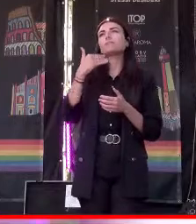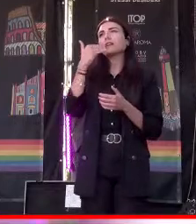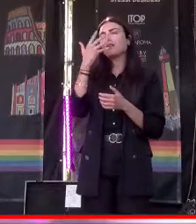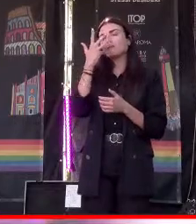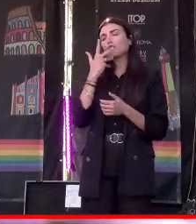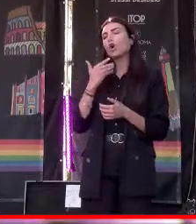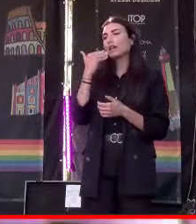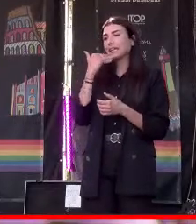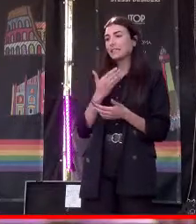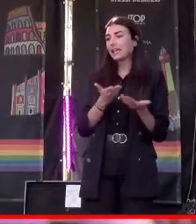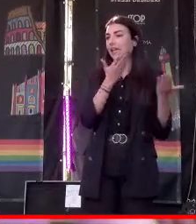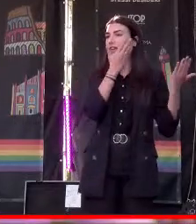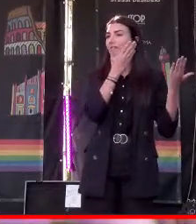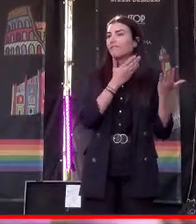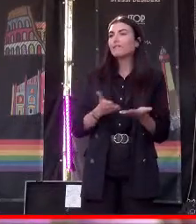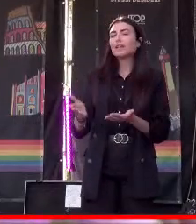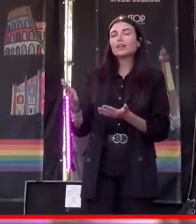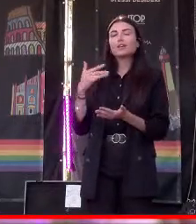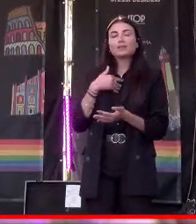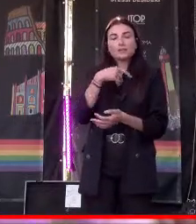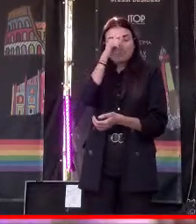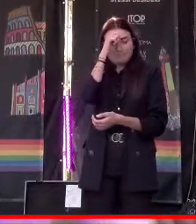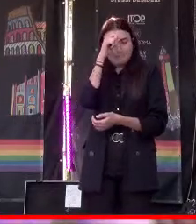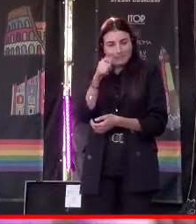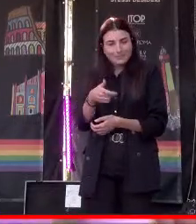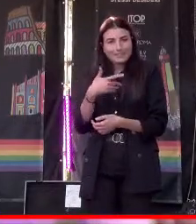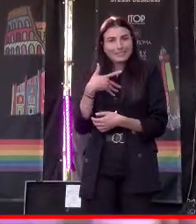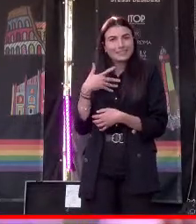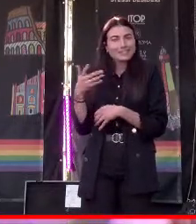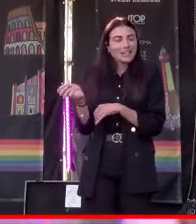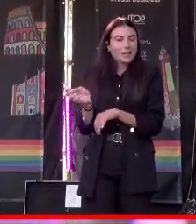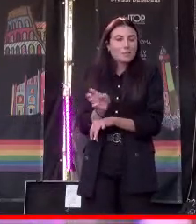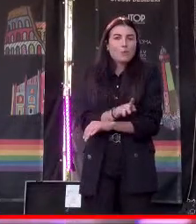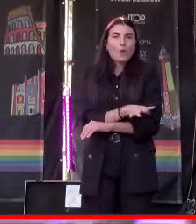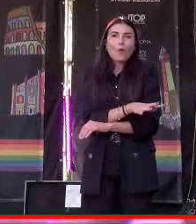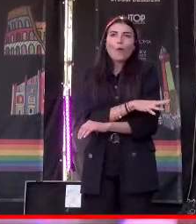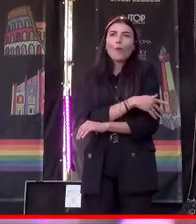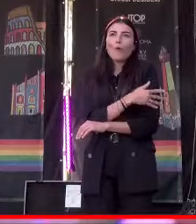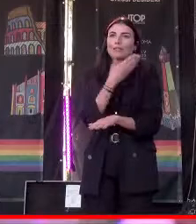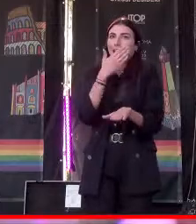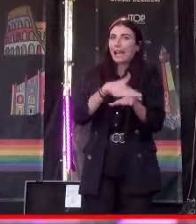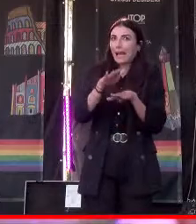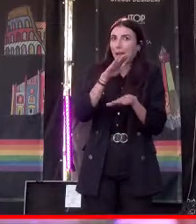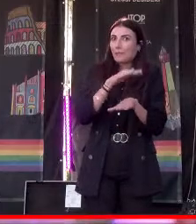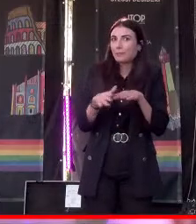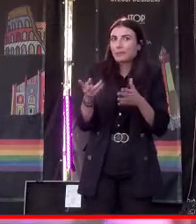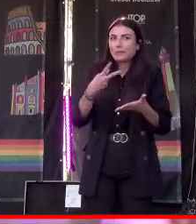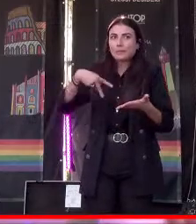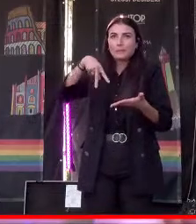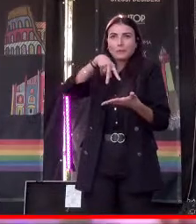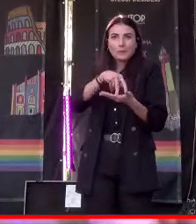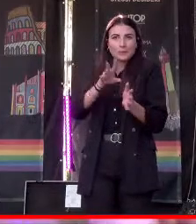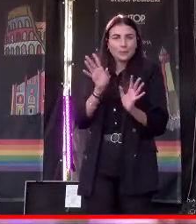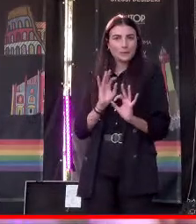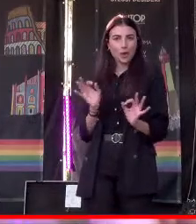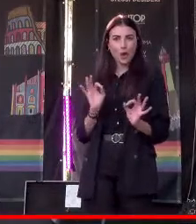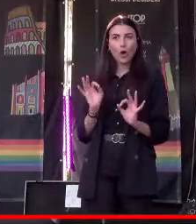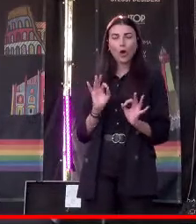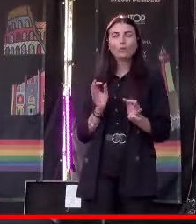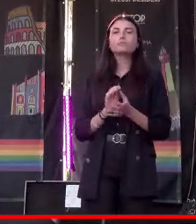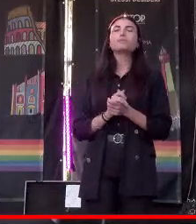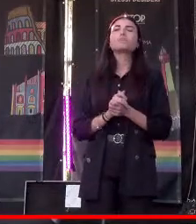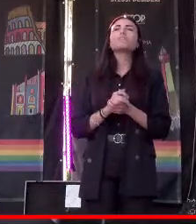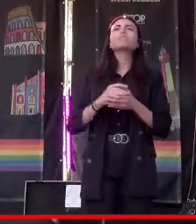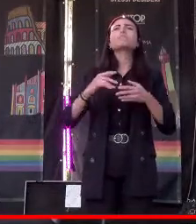invito, insomma sono onorata, anche un po' emozionata, non sono abituata a stare in un palco così grande. E in